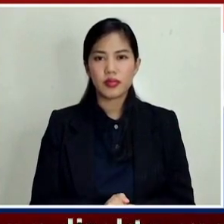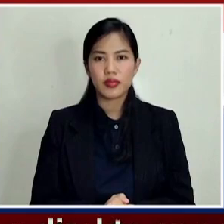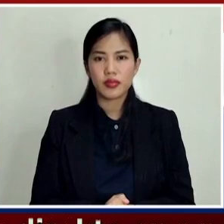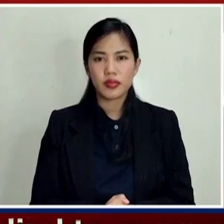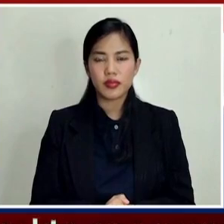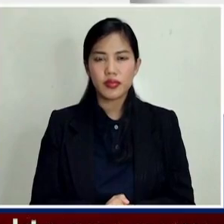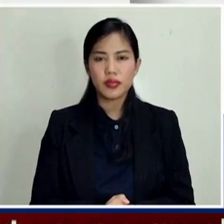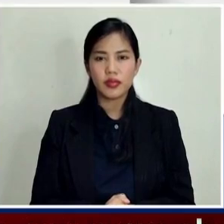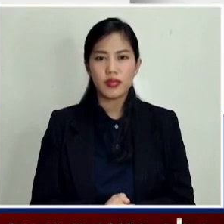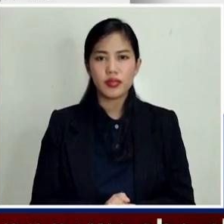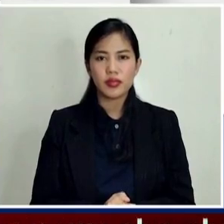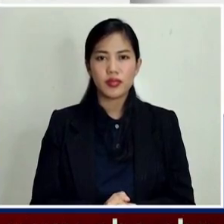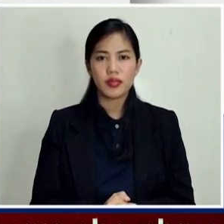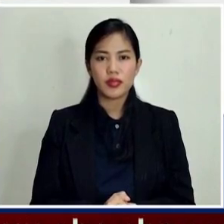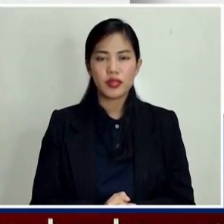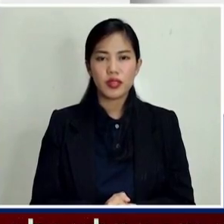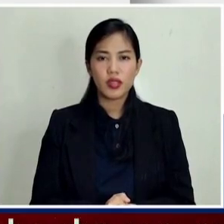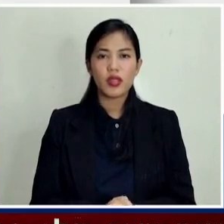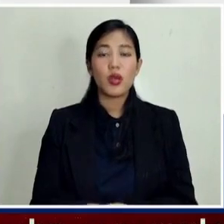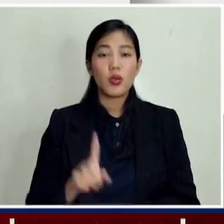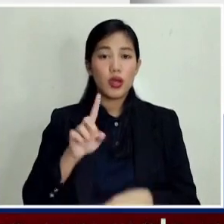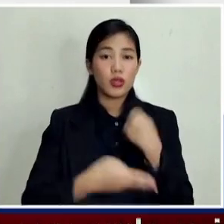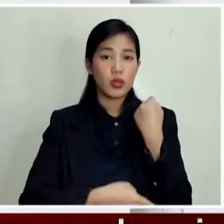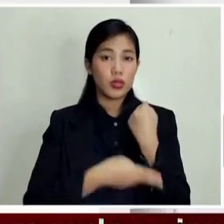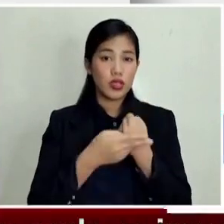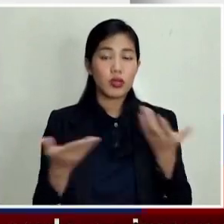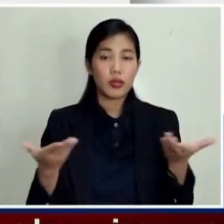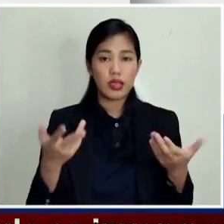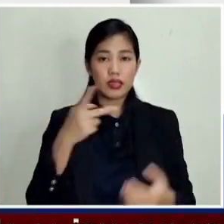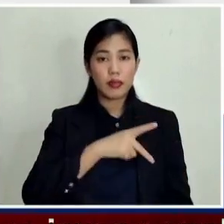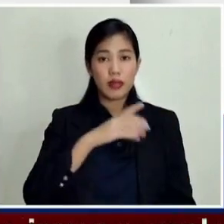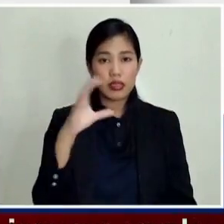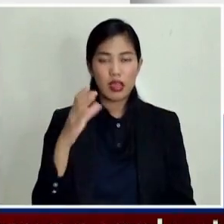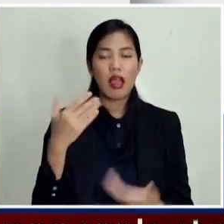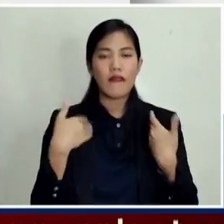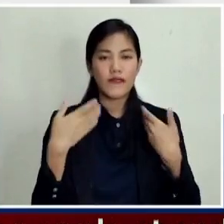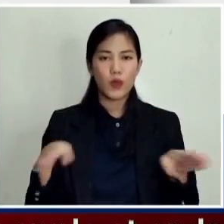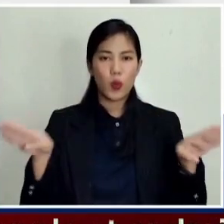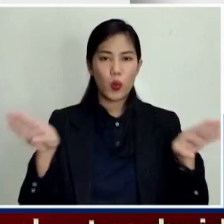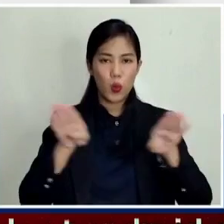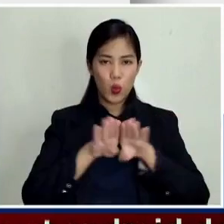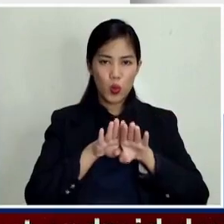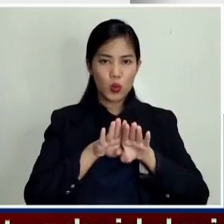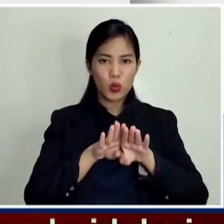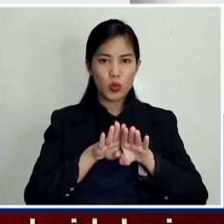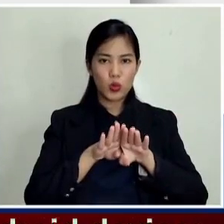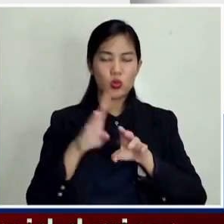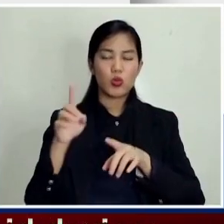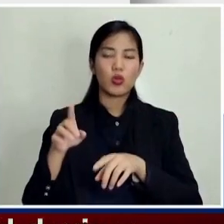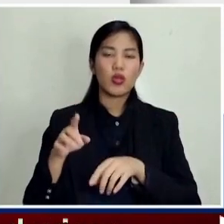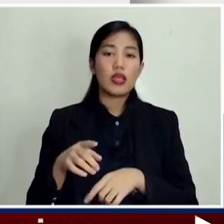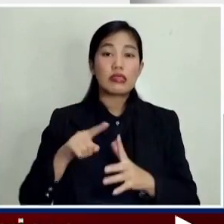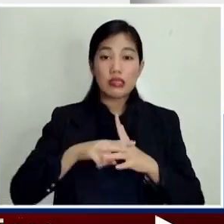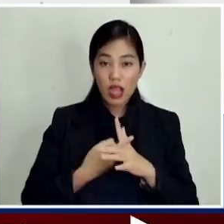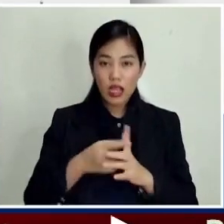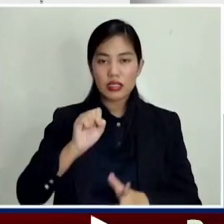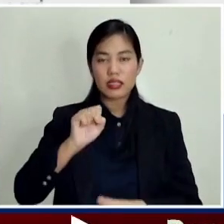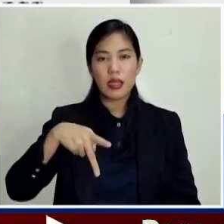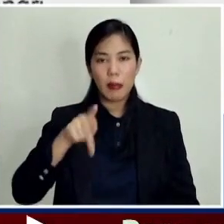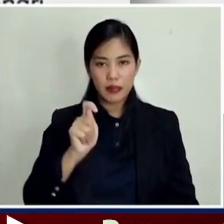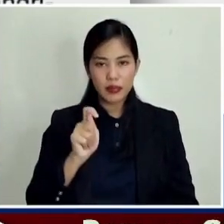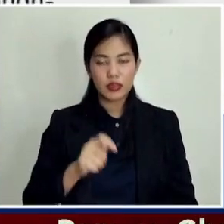with a lot of hotels. The pandemic obviously created options for a lot of people. Yeah, we're really trying to